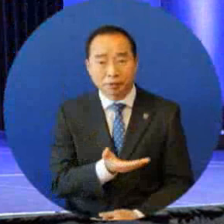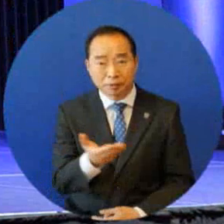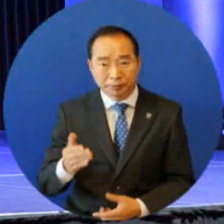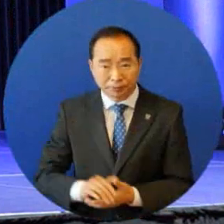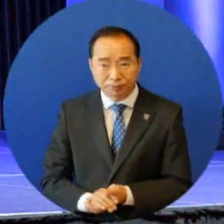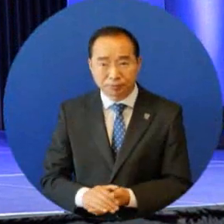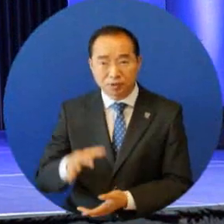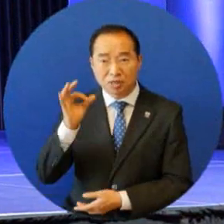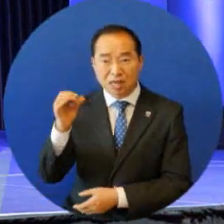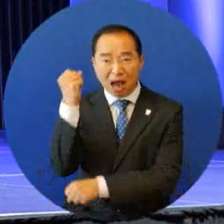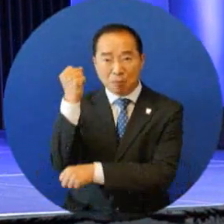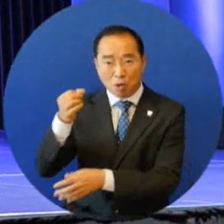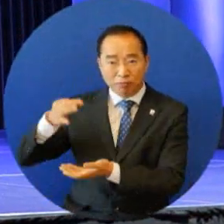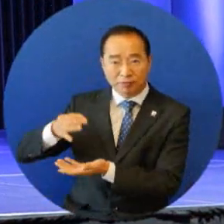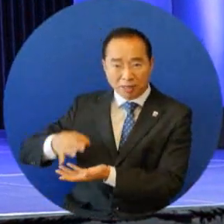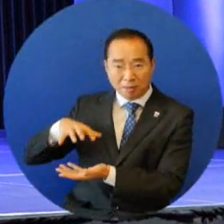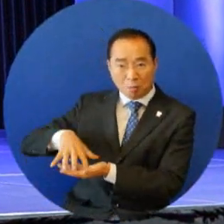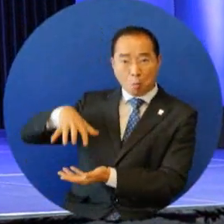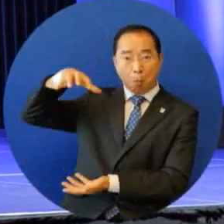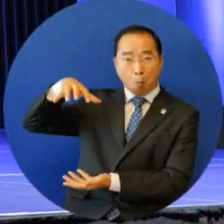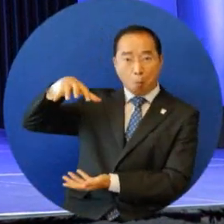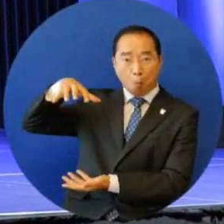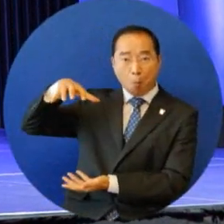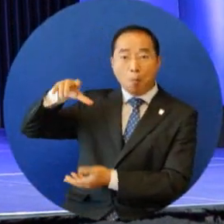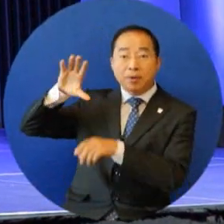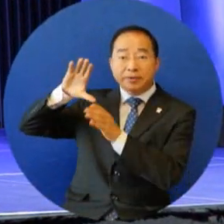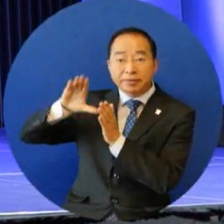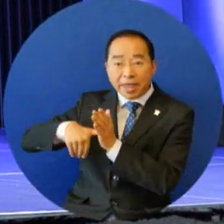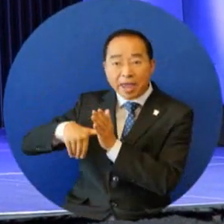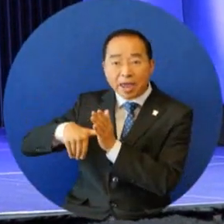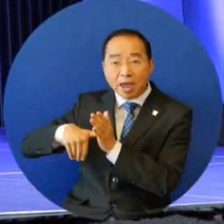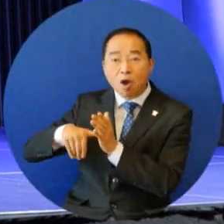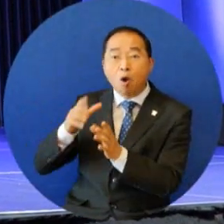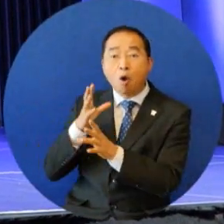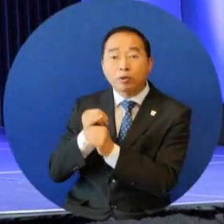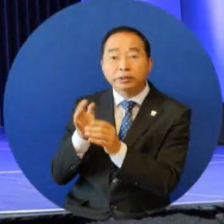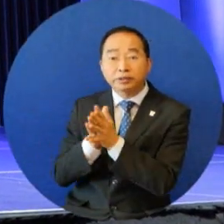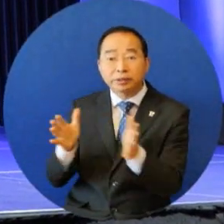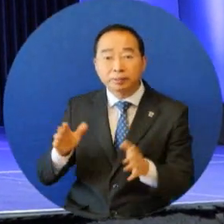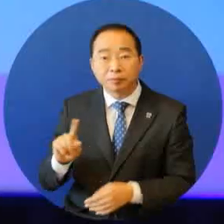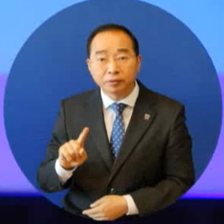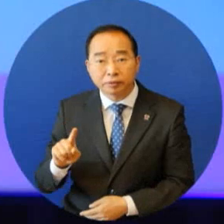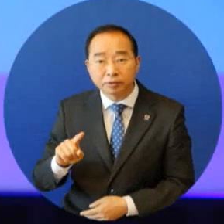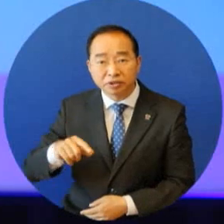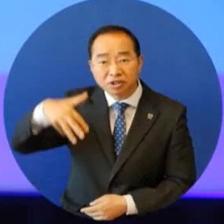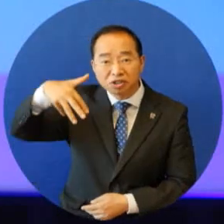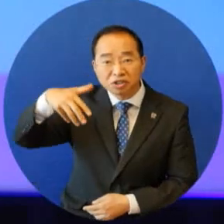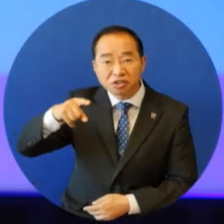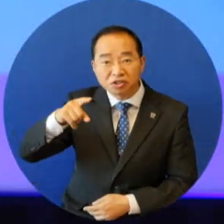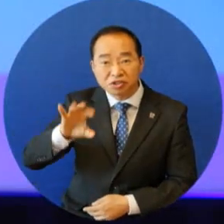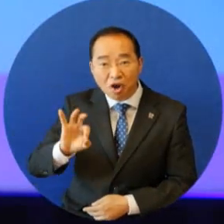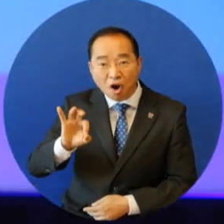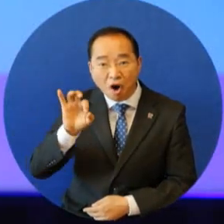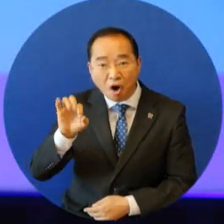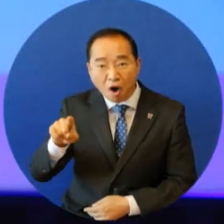여러분들은 자본주의 씨앗을 청어가 잉태했다고 그러면 믿으시겠습니까?